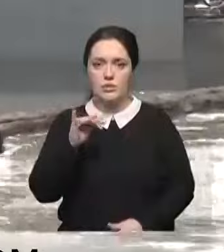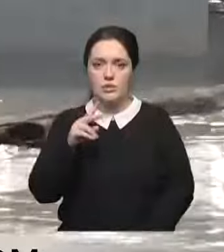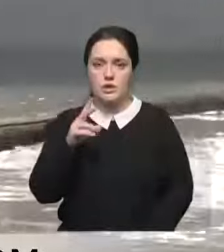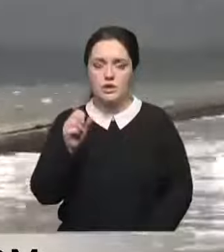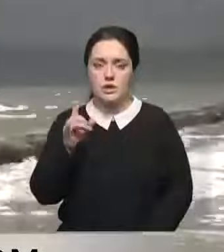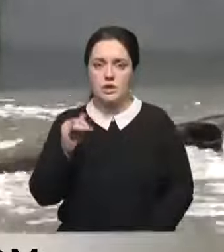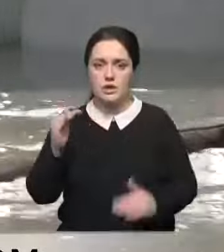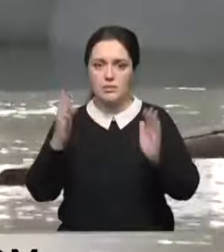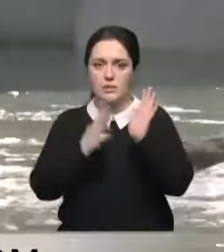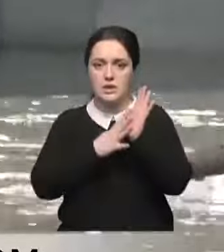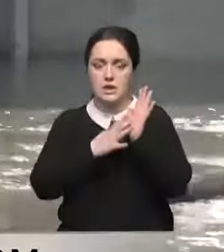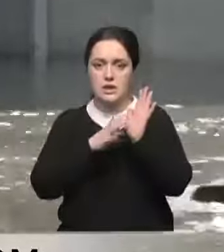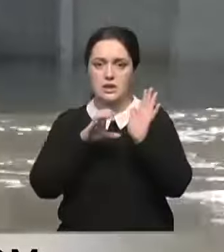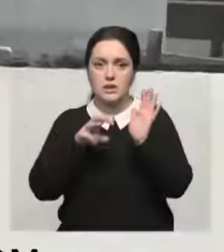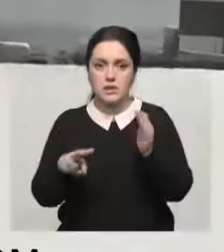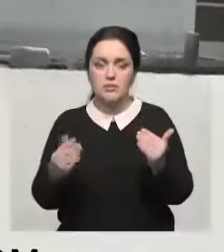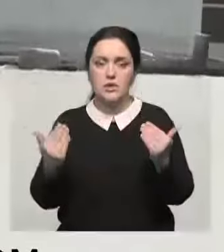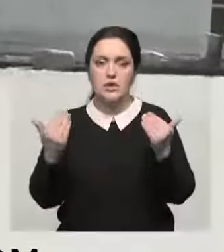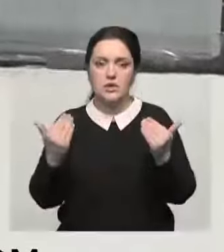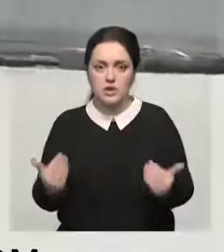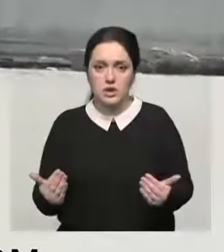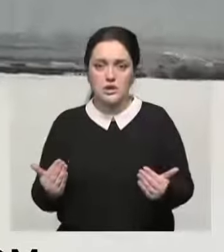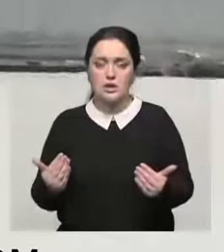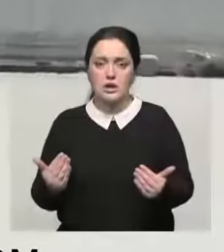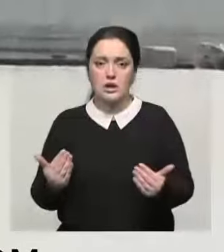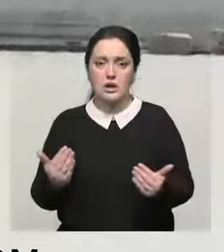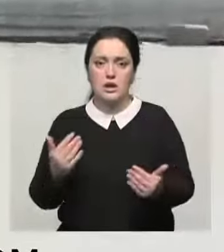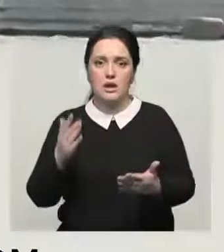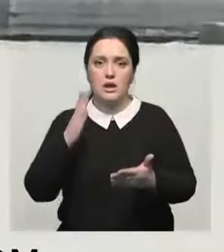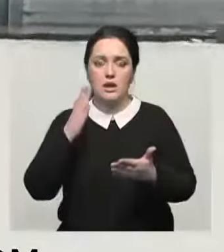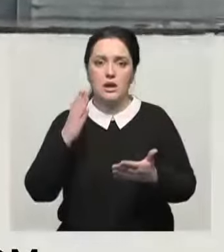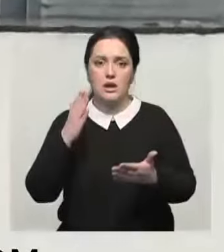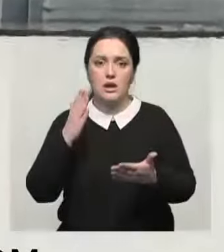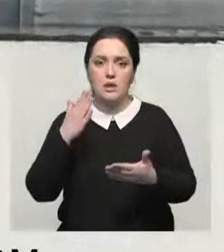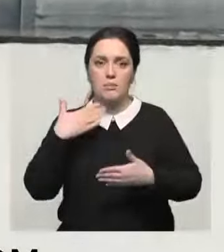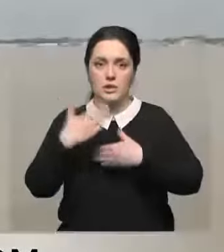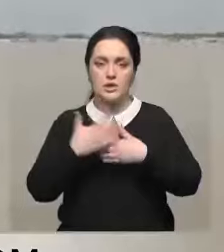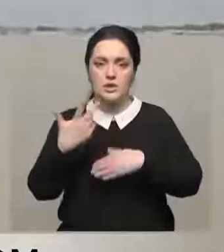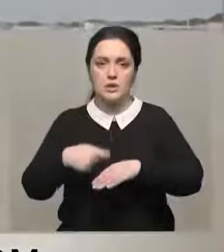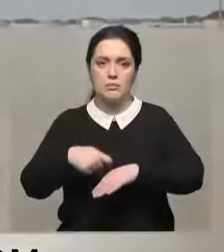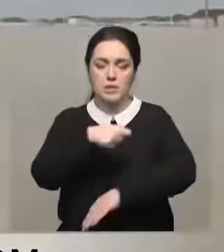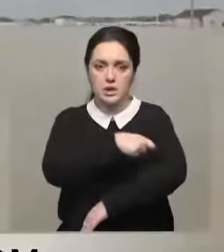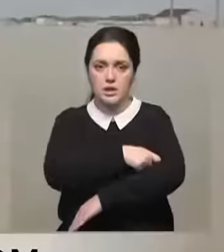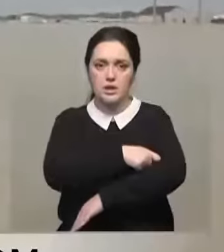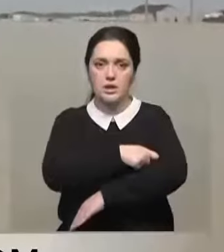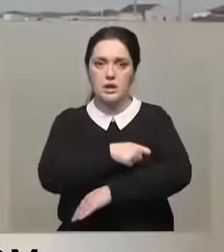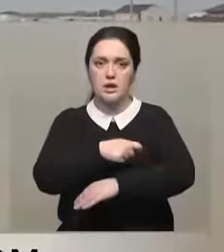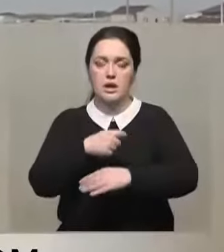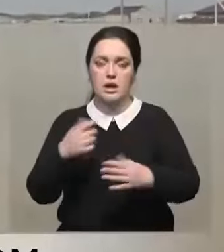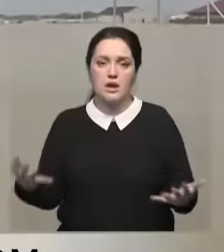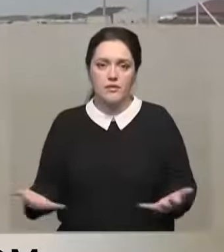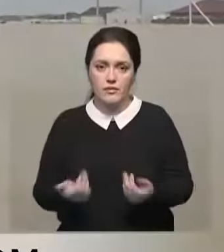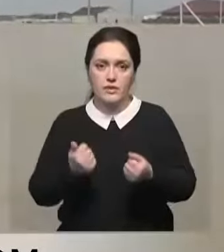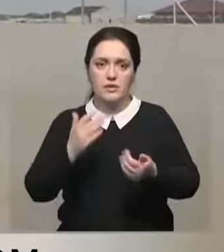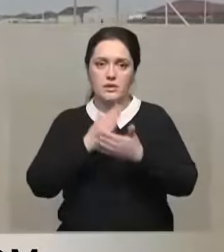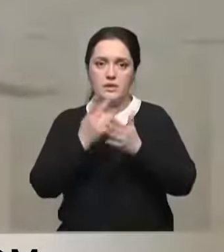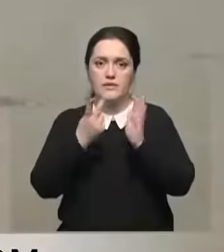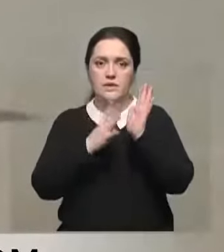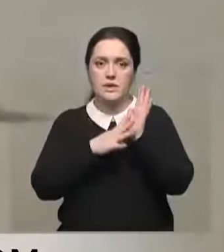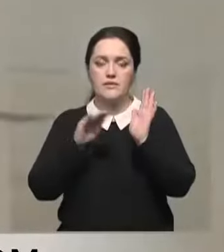спал на 9 сантиметров. Сейчас отметка в некоторых частях города достигает почти 3 метров. Эвакуировано почти 29